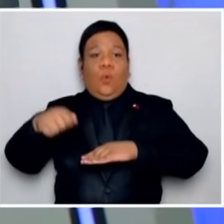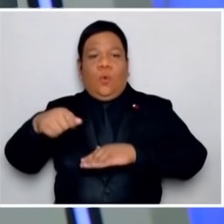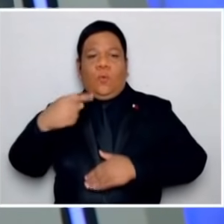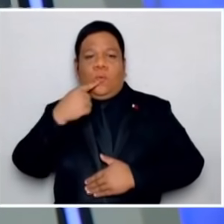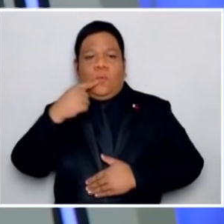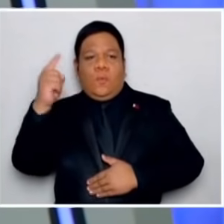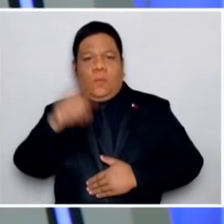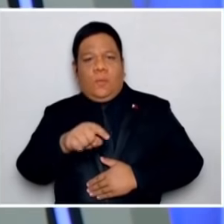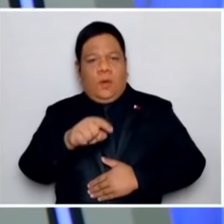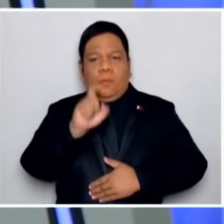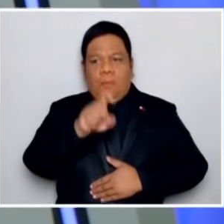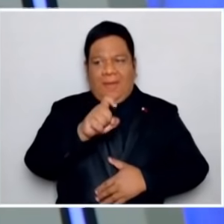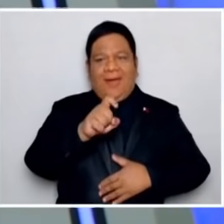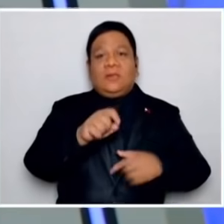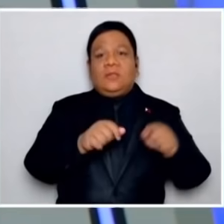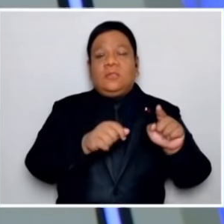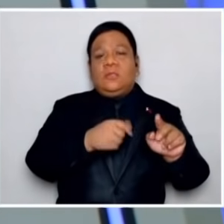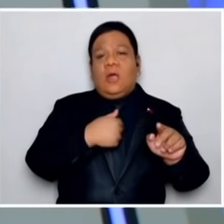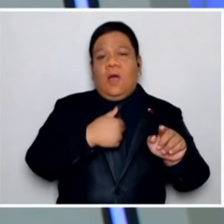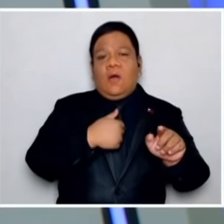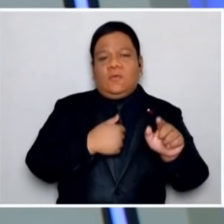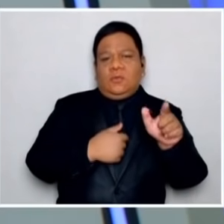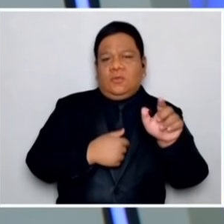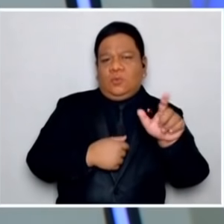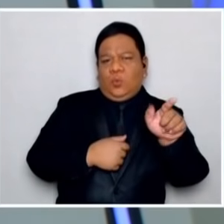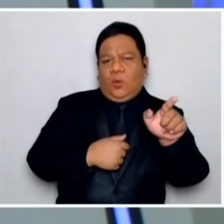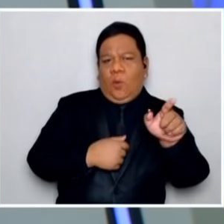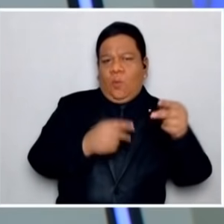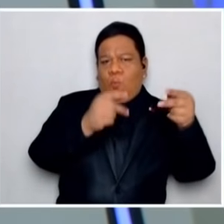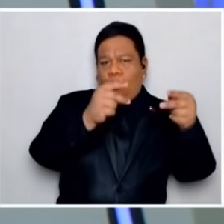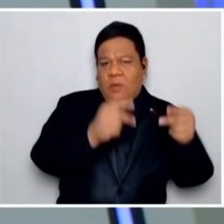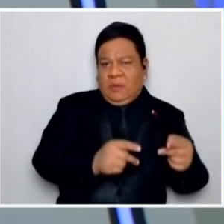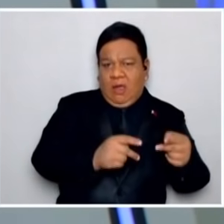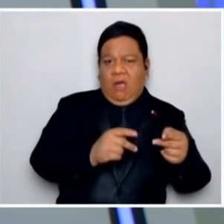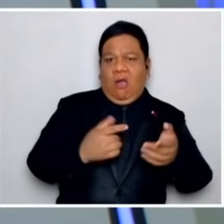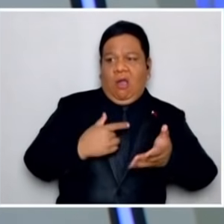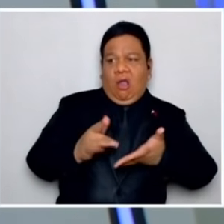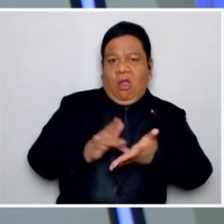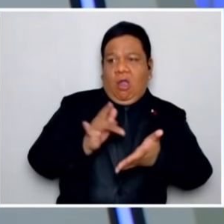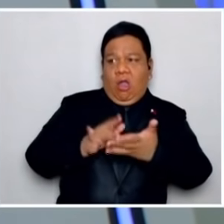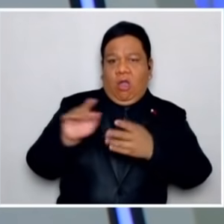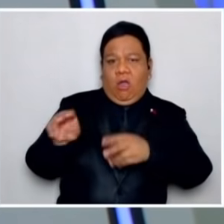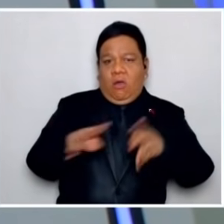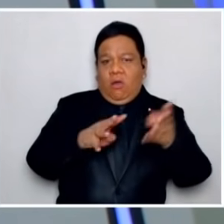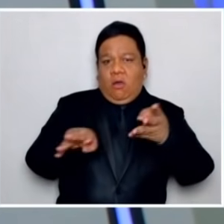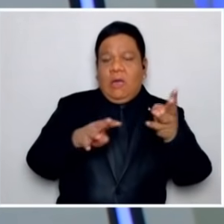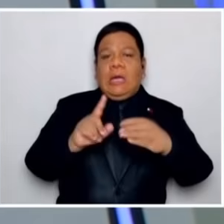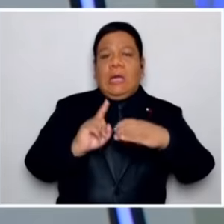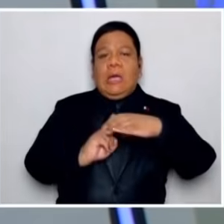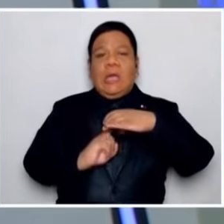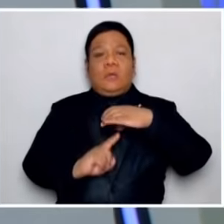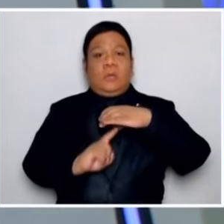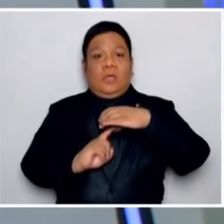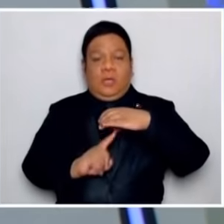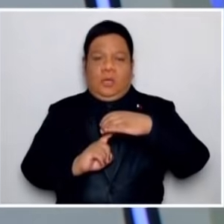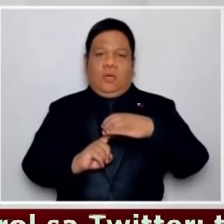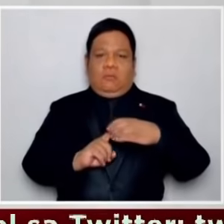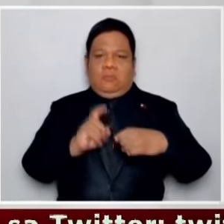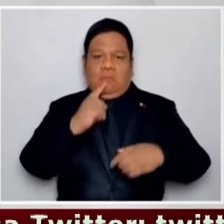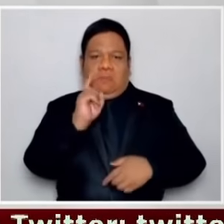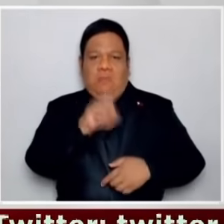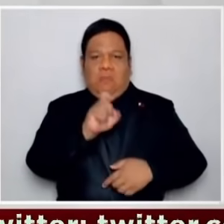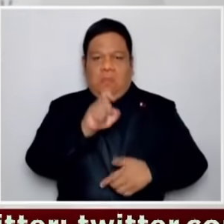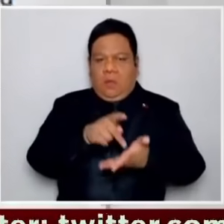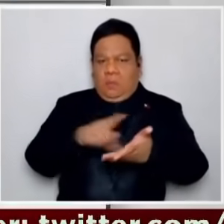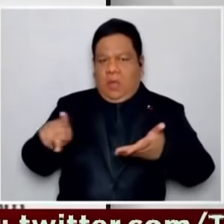ABS-CBN ng 21 websites na illegal na nagpapalabas ng mga ABS-CBN contents. Bukod pa rito, inutos